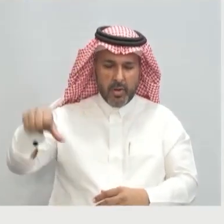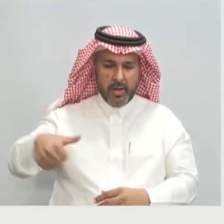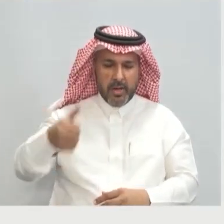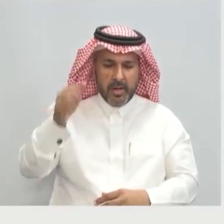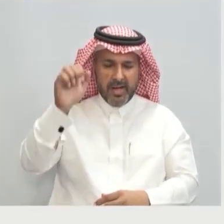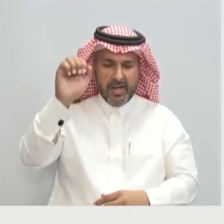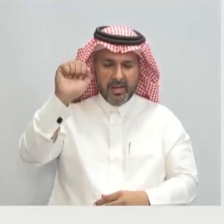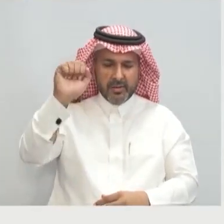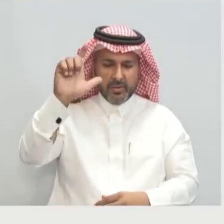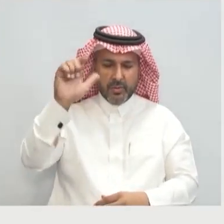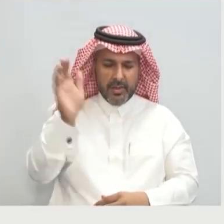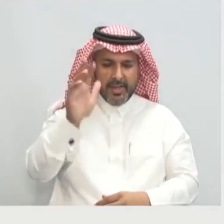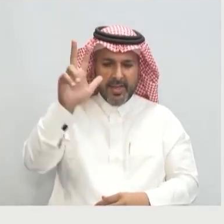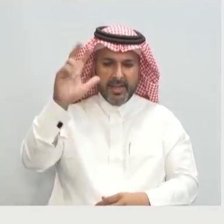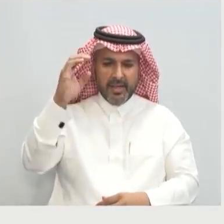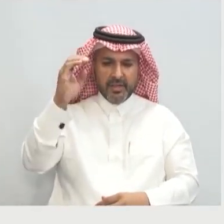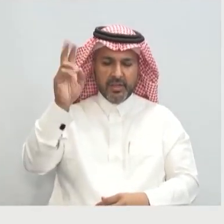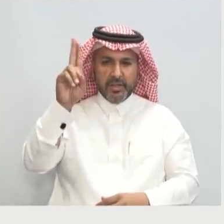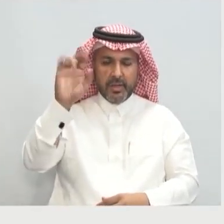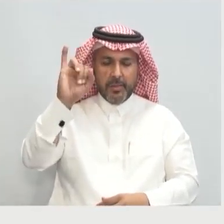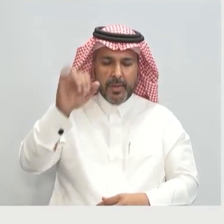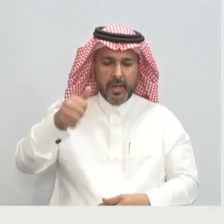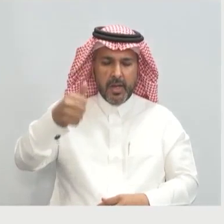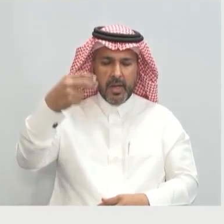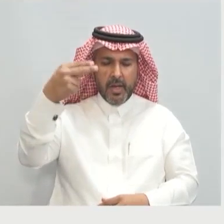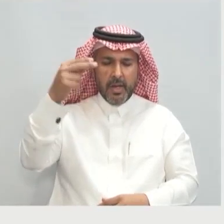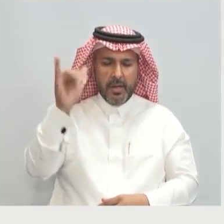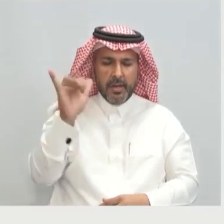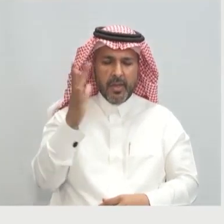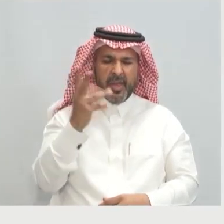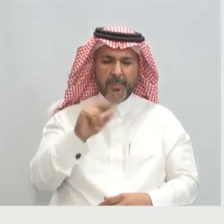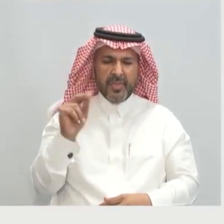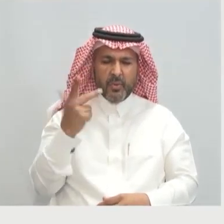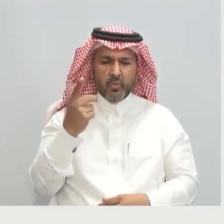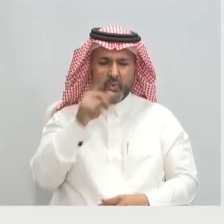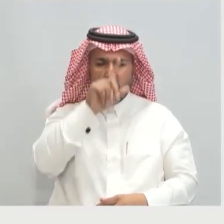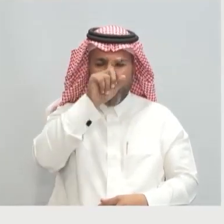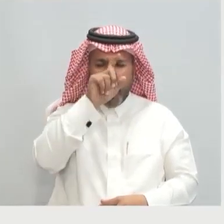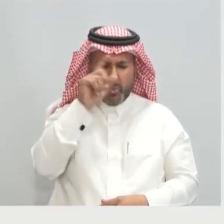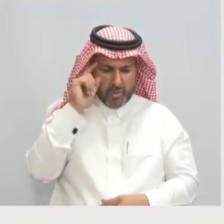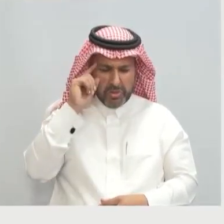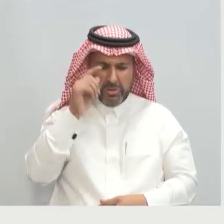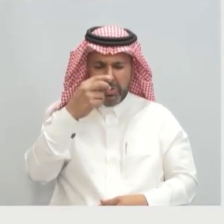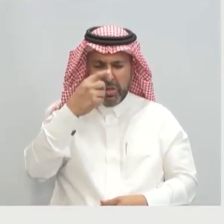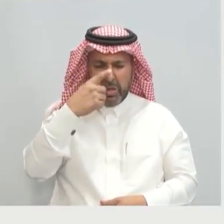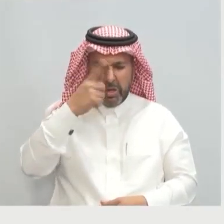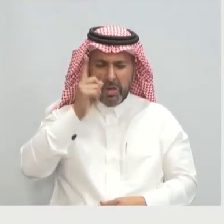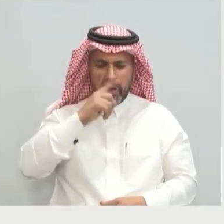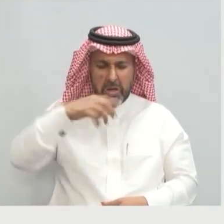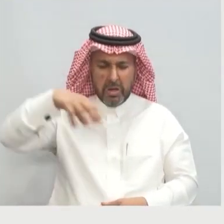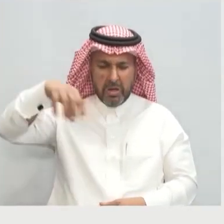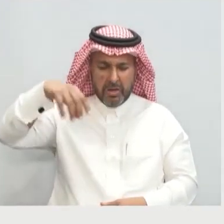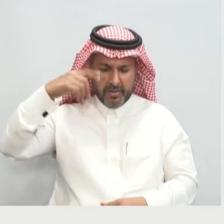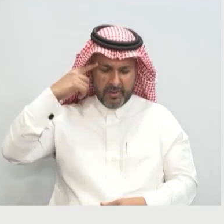لعده اهداف منها التواصل مع العملاء السماع ارائهم حل مشاكلهم الموظفين يتفاعلون يتبادلون